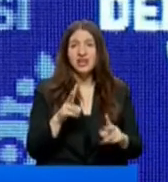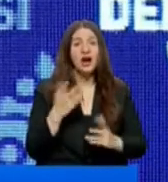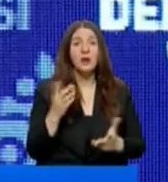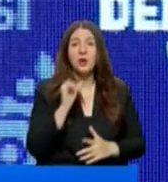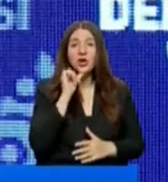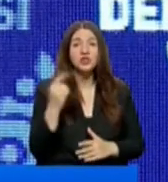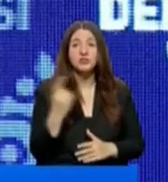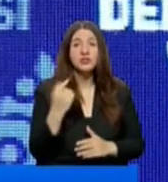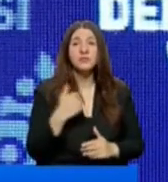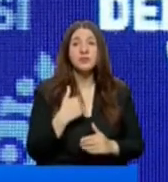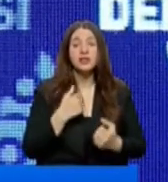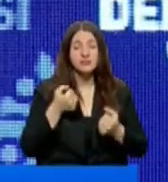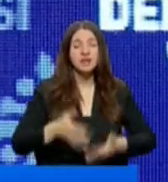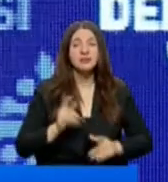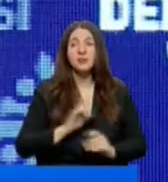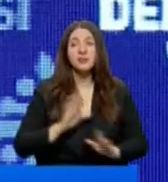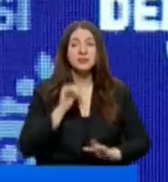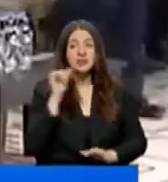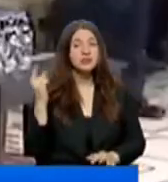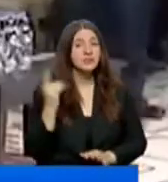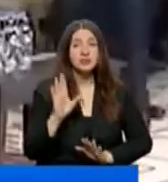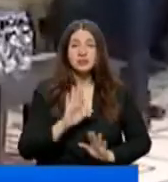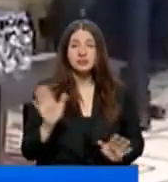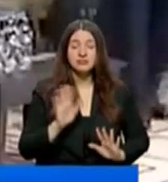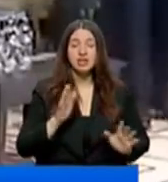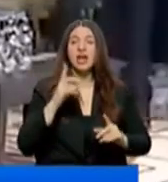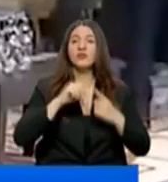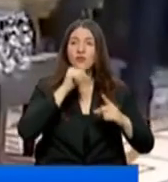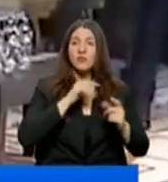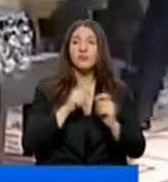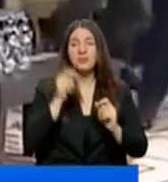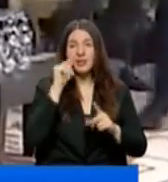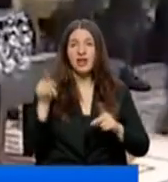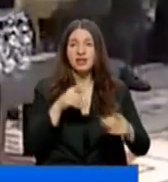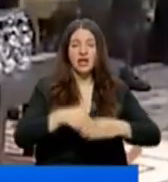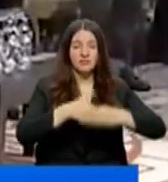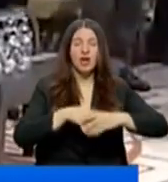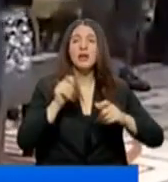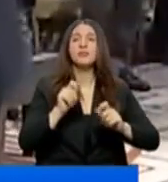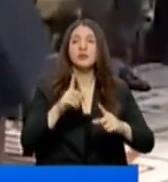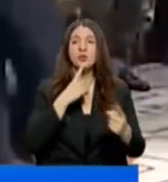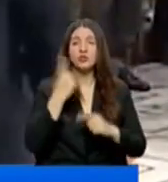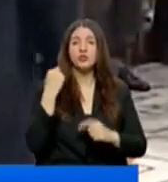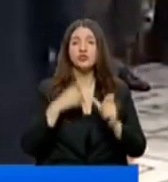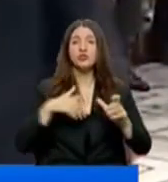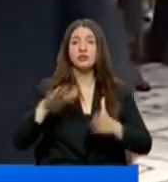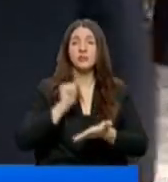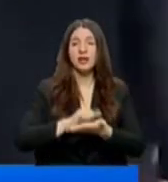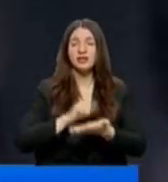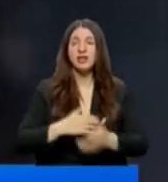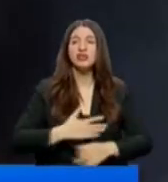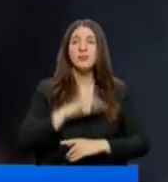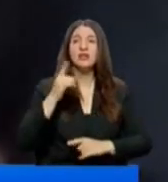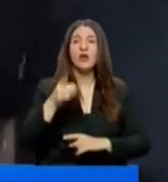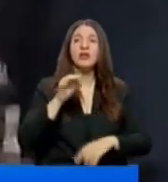Ama hiçbirisi beni yıldıramaz. Hiçbirisi. Kılıçdaroğlu ve Arınç'ın toplantıda el sıkışmadığı konuşulmuştu dün sosyal medyada. CHP